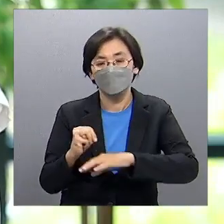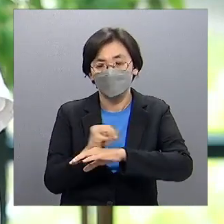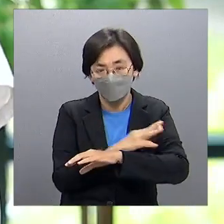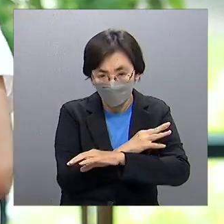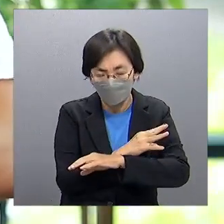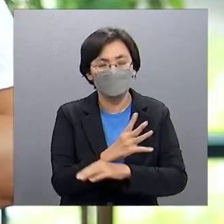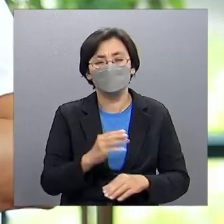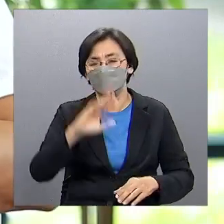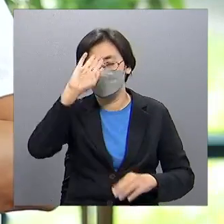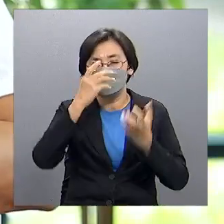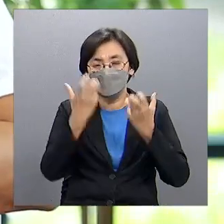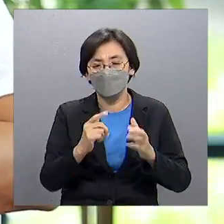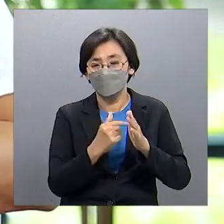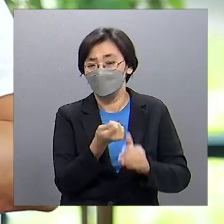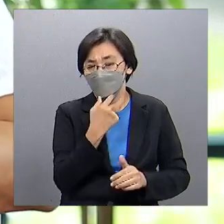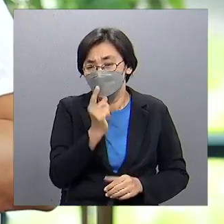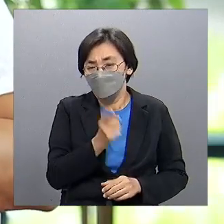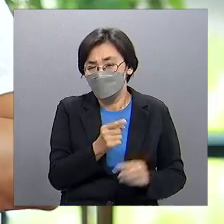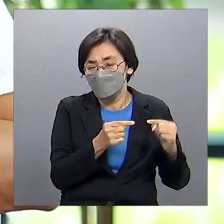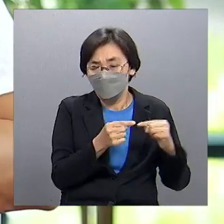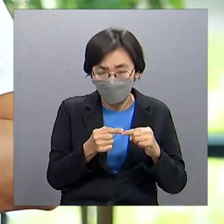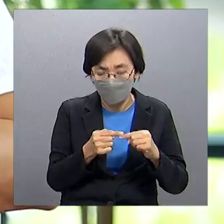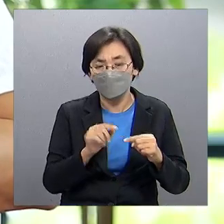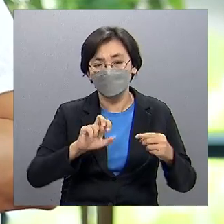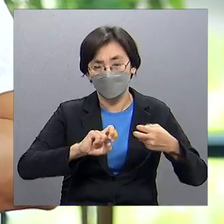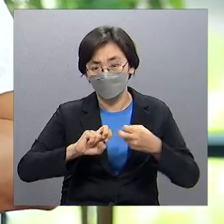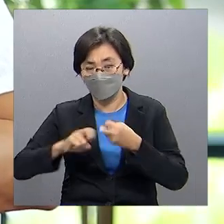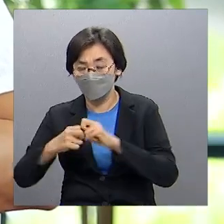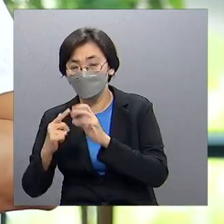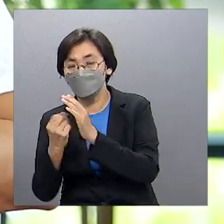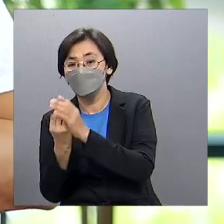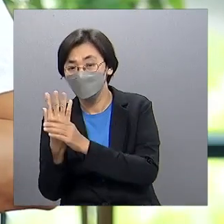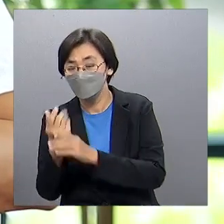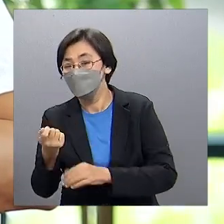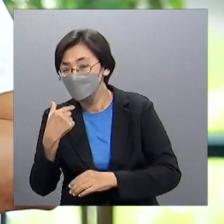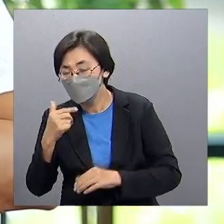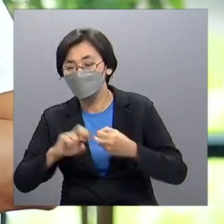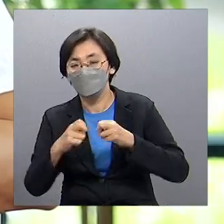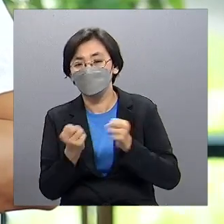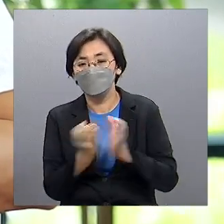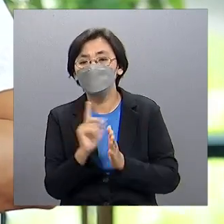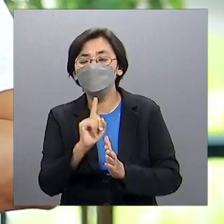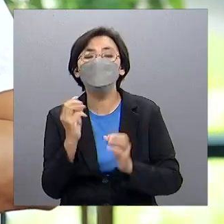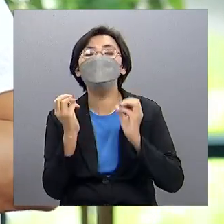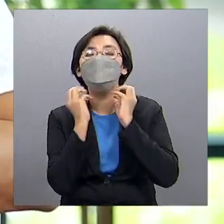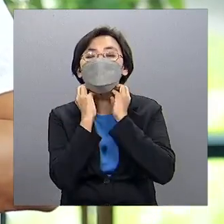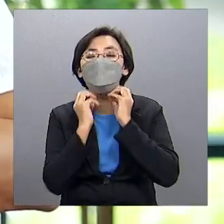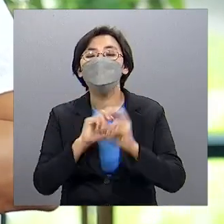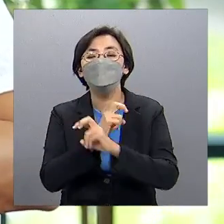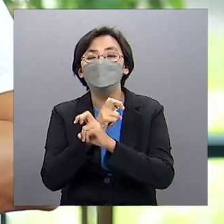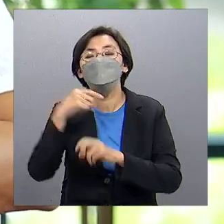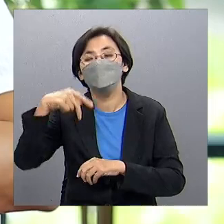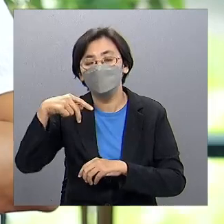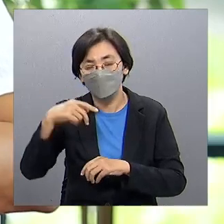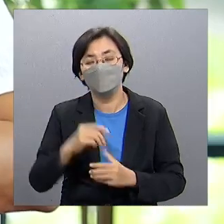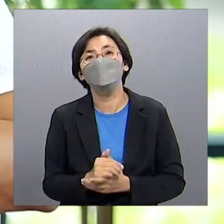องกินยาอยู่เนี่ยบางครั้งมันจะมีปัญหาหรือมีภาวะไทรอยด์เป็นพิษตัวนี้เราก็ไม่สามารถกินยาสมุนไพรได้เพราะบางครั้งถ้าเกิดมี